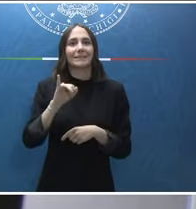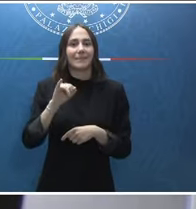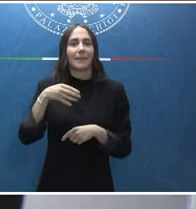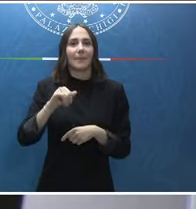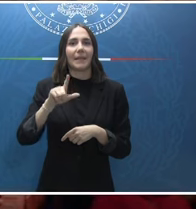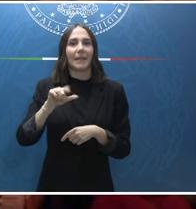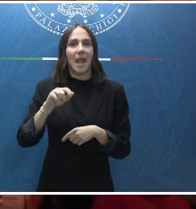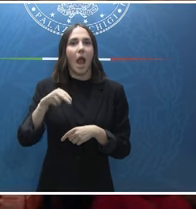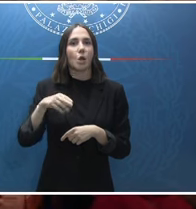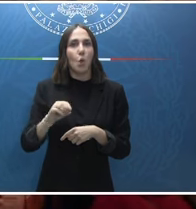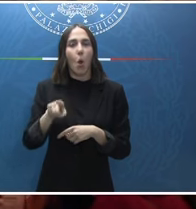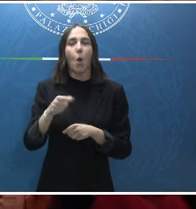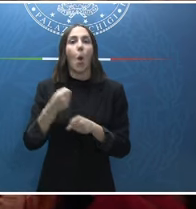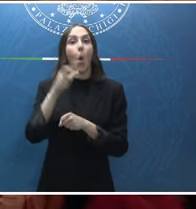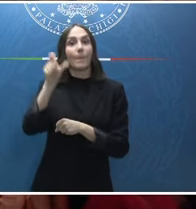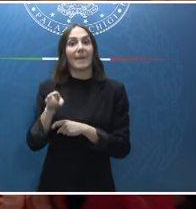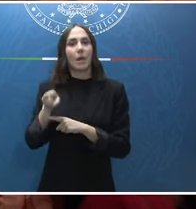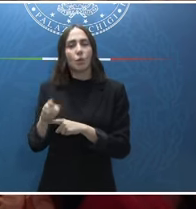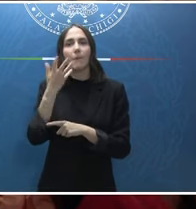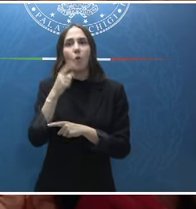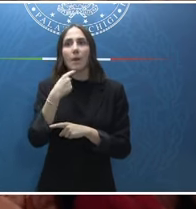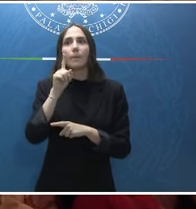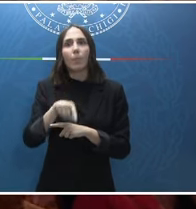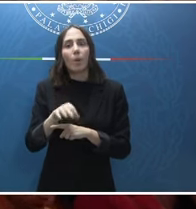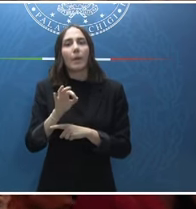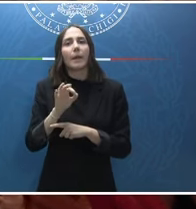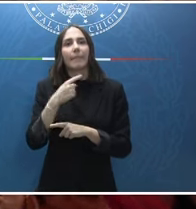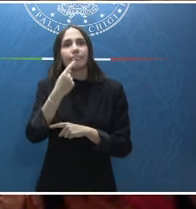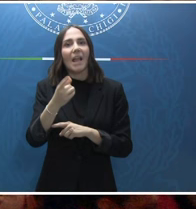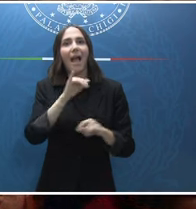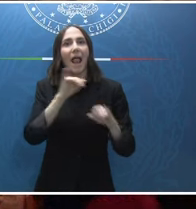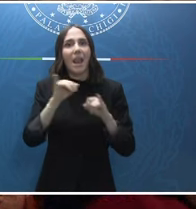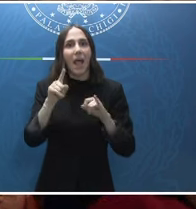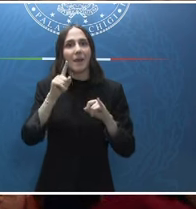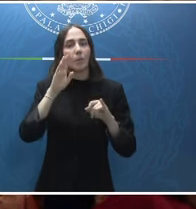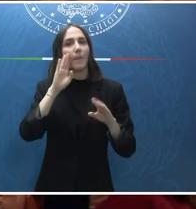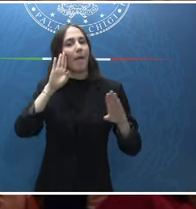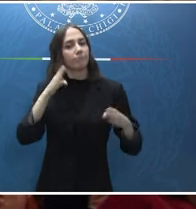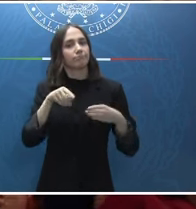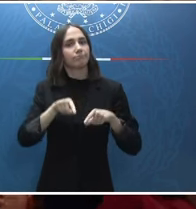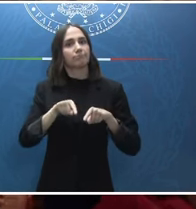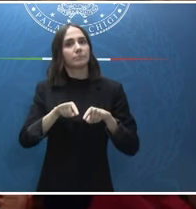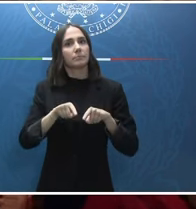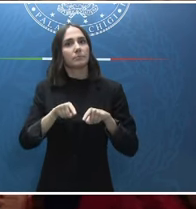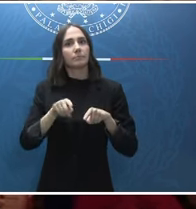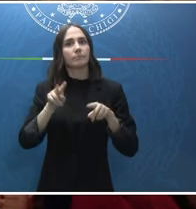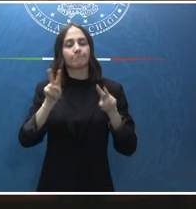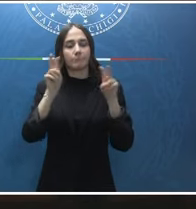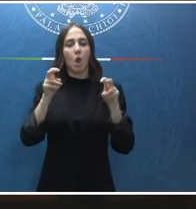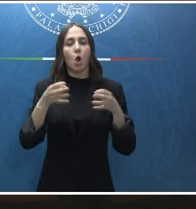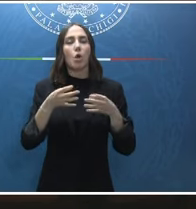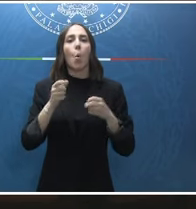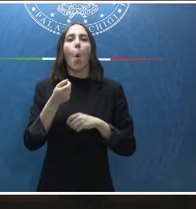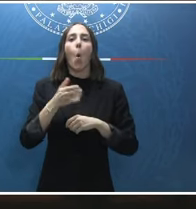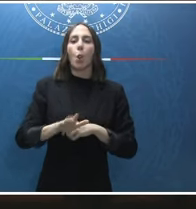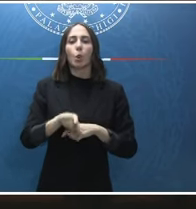Massimiliano ci vuole lanciare anche un allarme, attenzione, e poi ce lo spiegherà meglio, alla normalizzazione